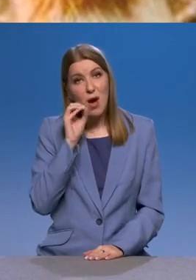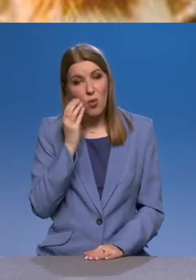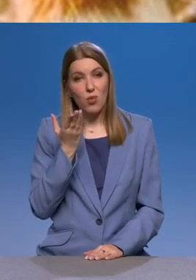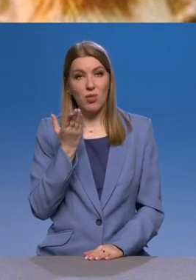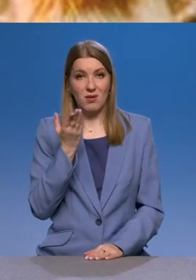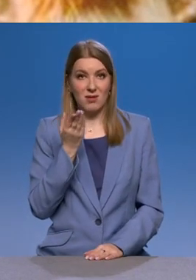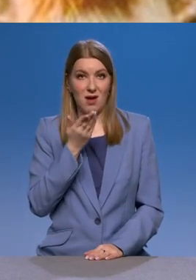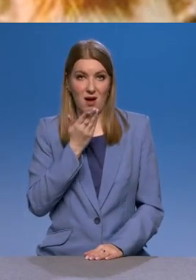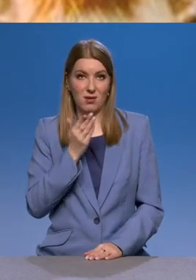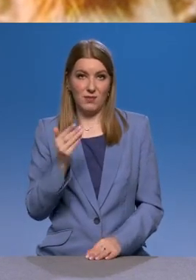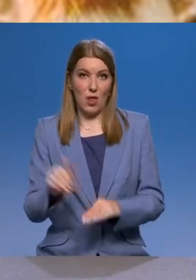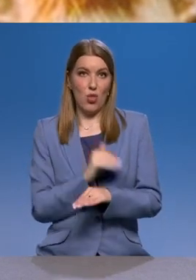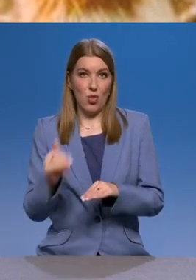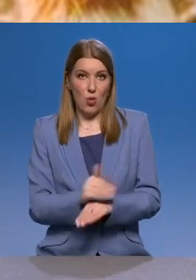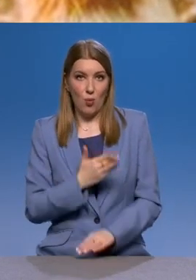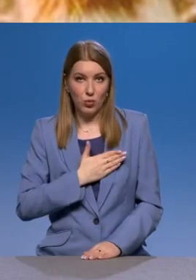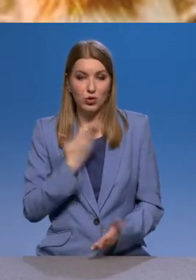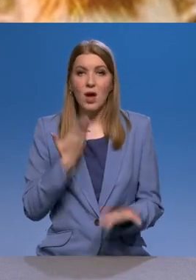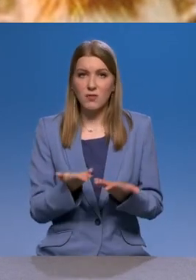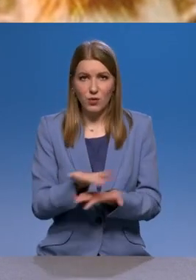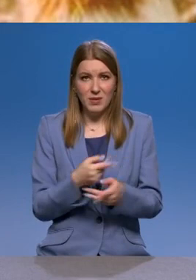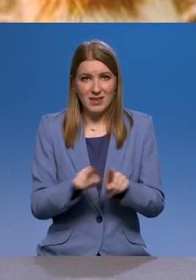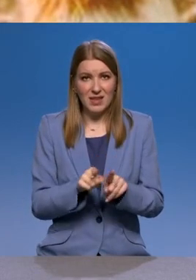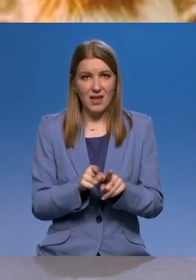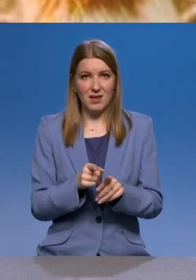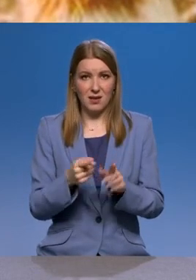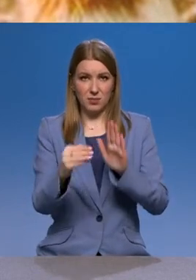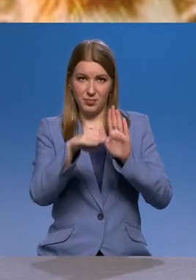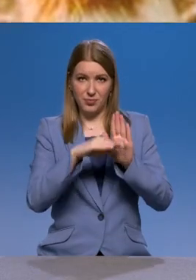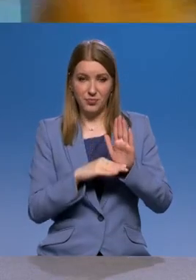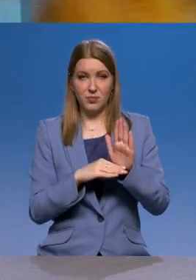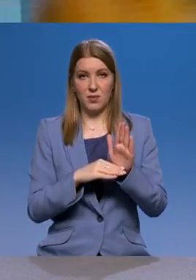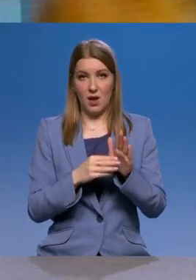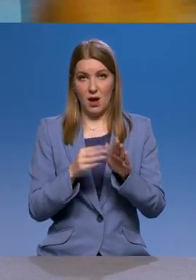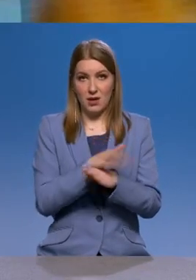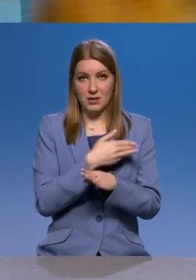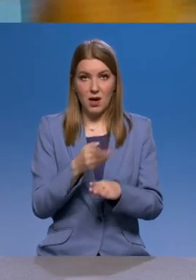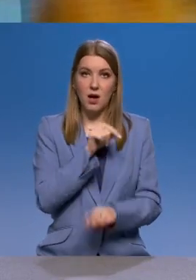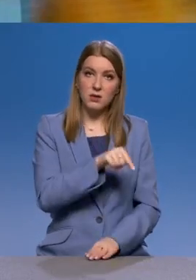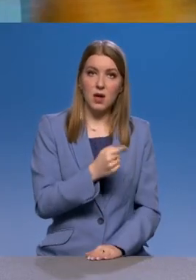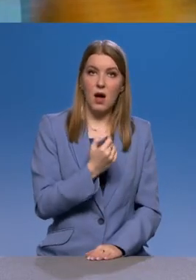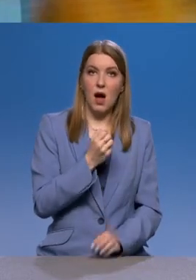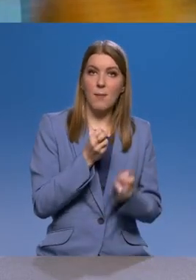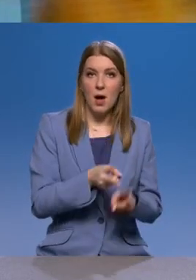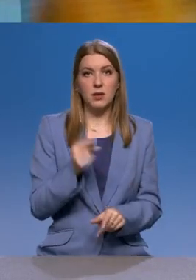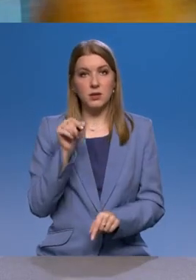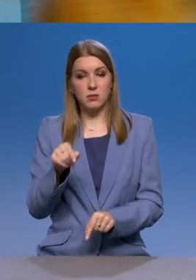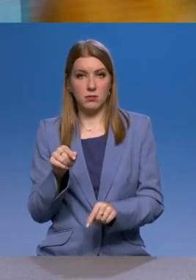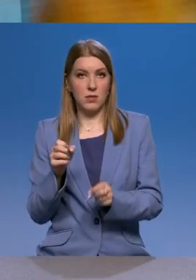можем так жестко, такие жесткие критерии выставлять, эти опасные, эти абсолютно нет, если оказались на